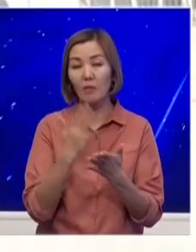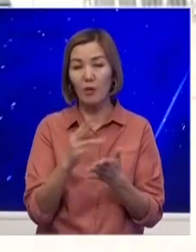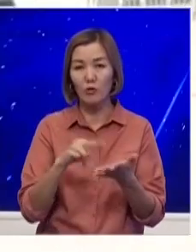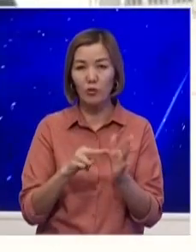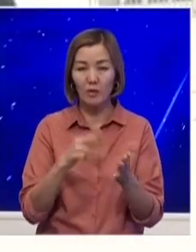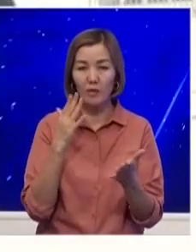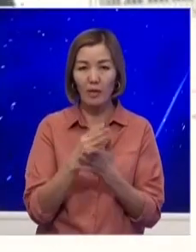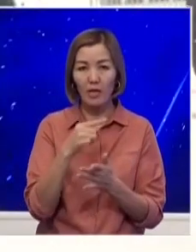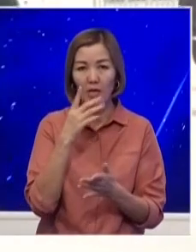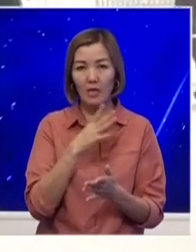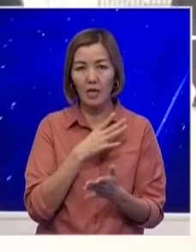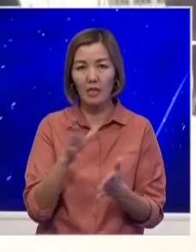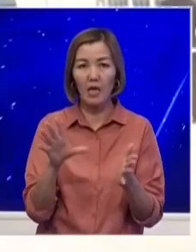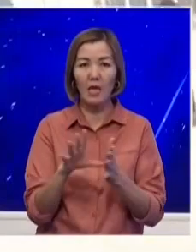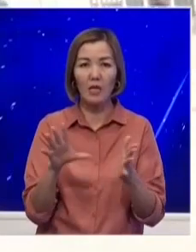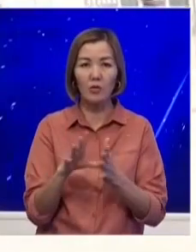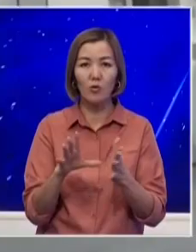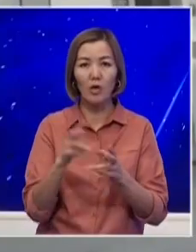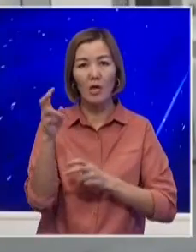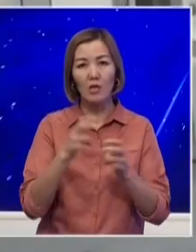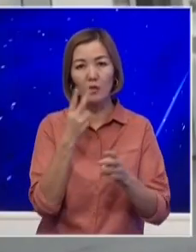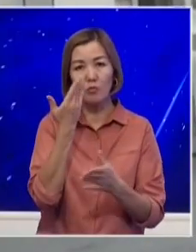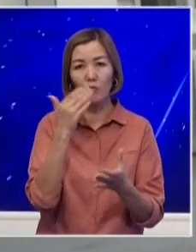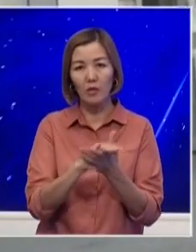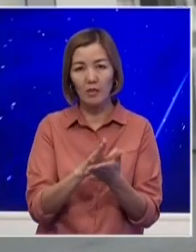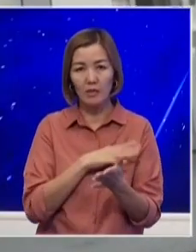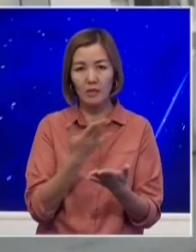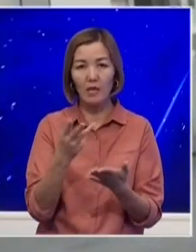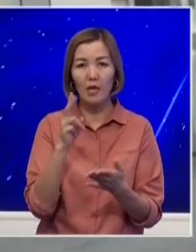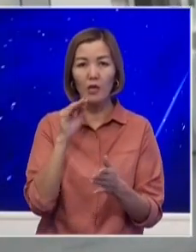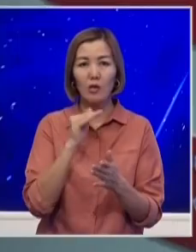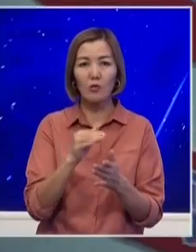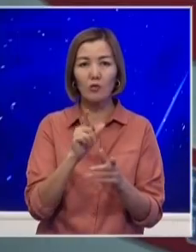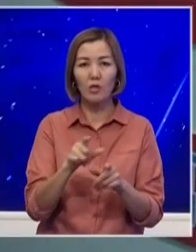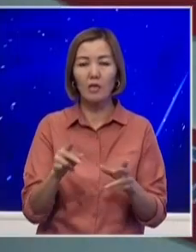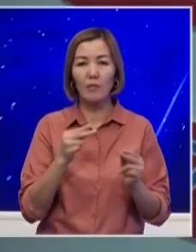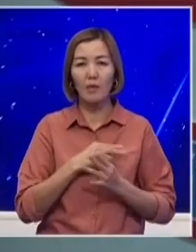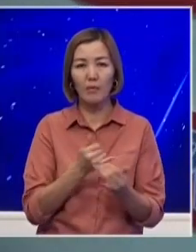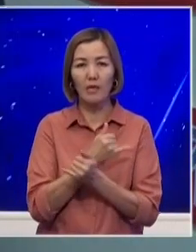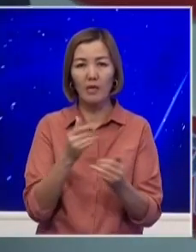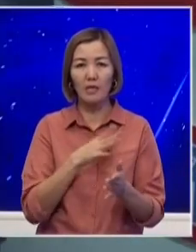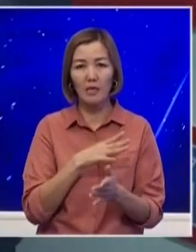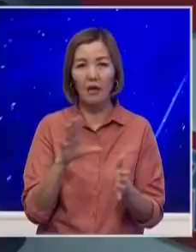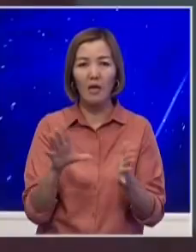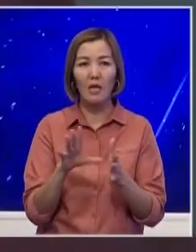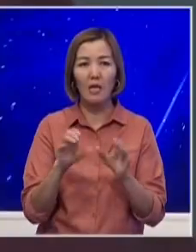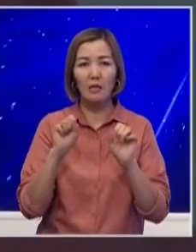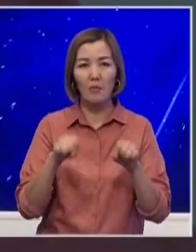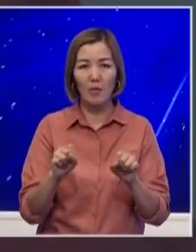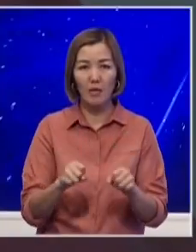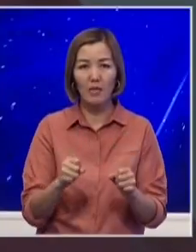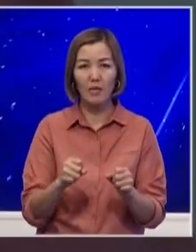өкілдері электрондық өнімдерді дайындайтын кәсіпорынды да аралап көрді. Мұнда 200-ден аса адам еңбек етеді. Олар электромобильдерге